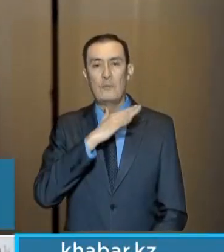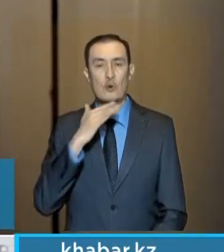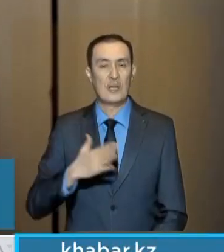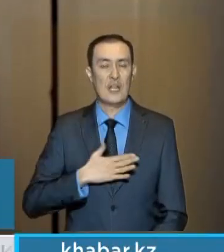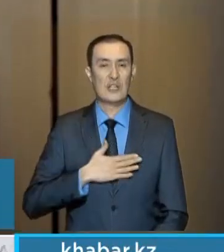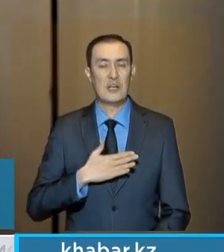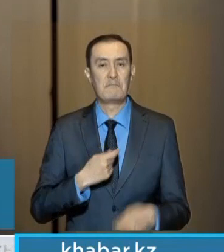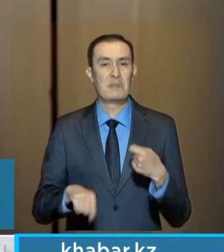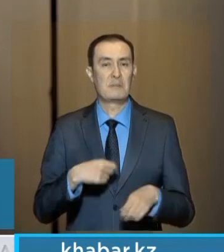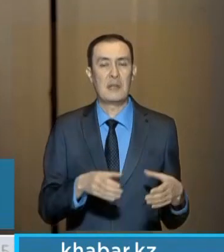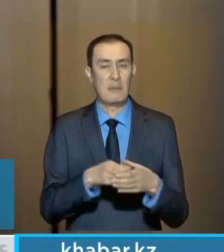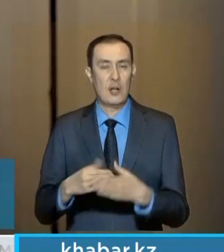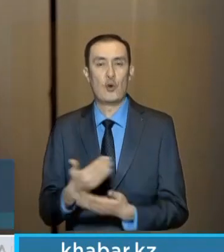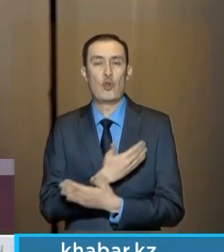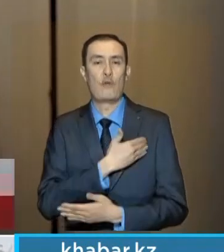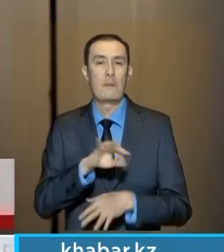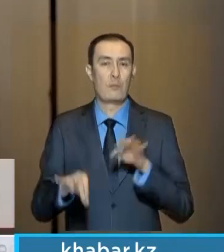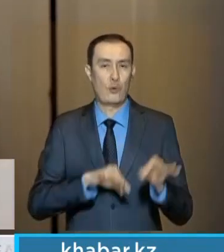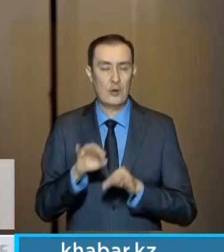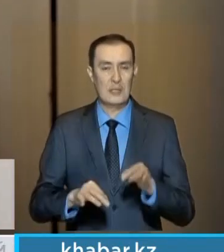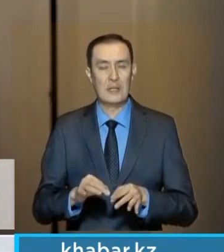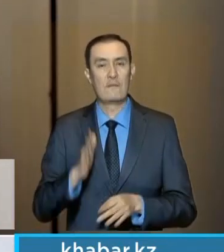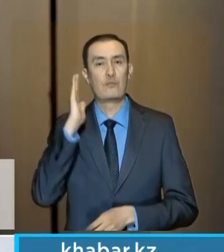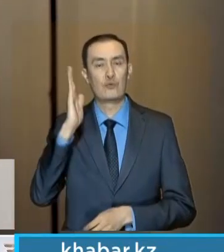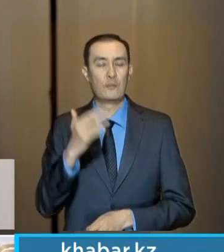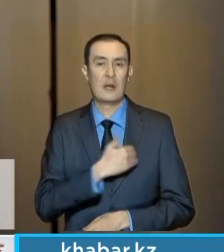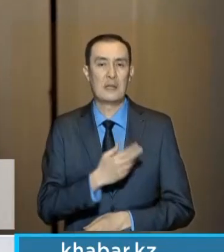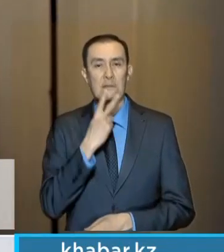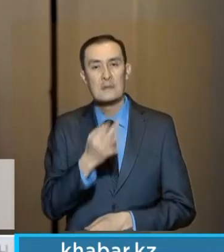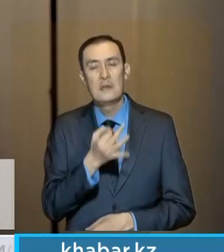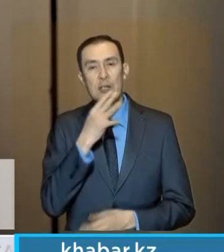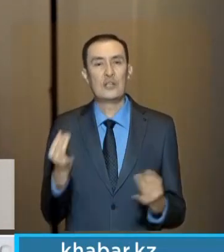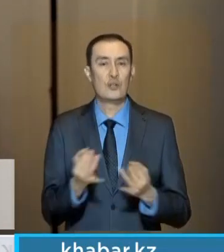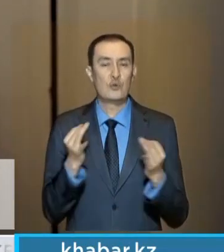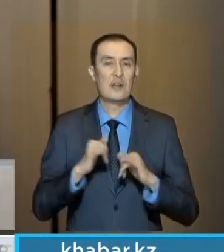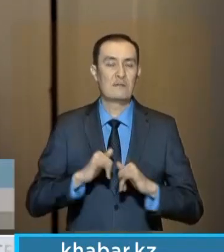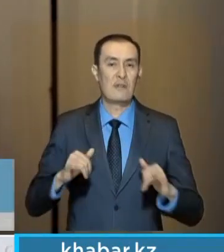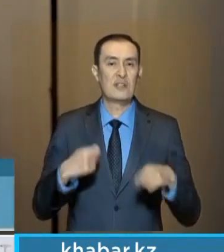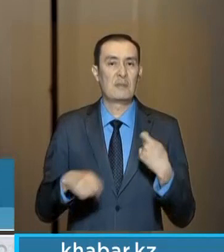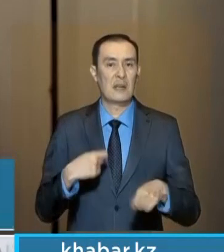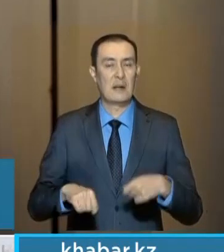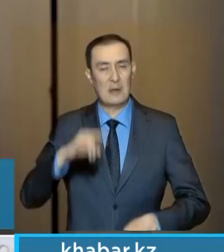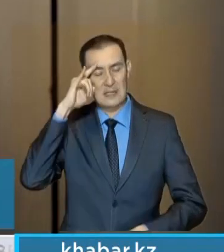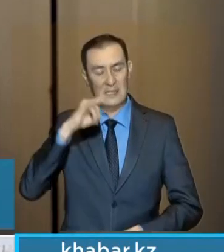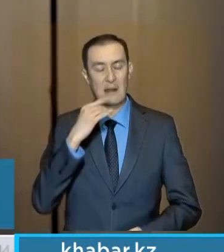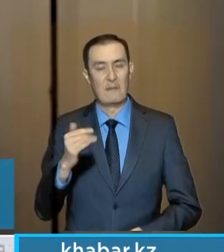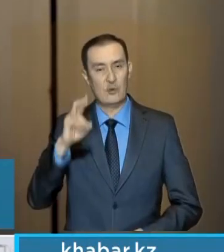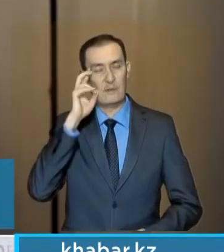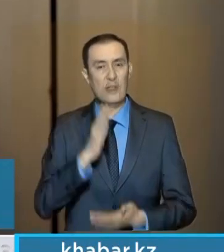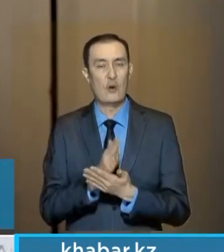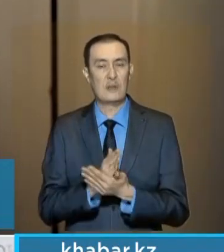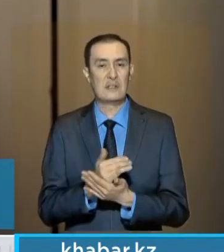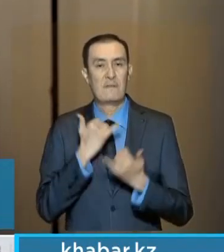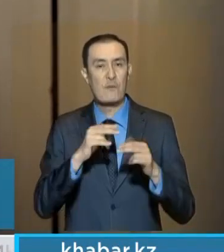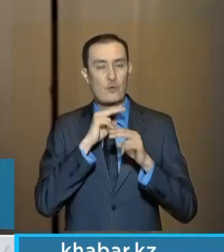наши предприниматели планируют новые проекты и смотря в будущее они интересуются развивающимся н Казахстана ваша страна находится в